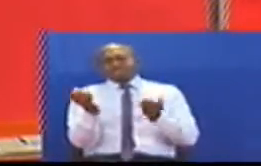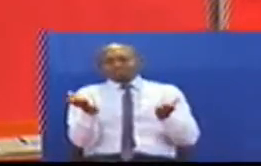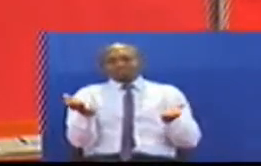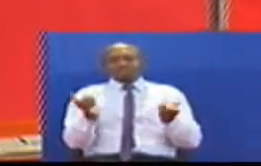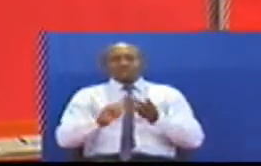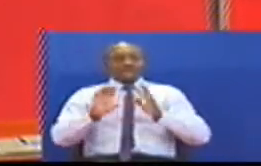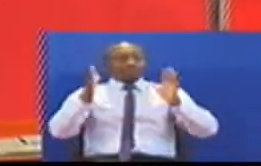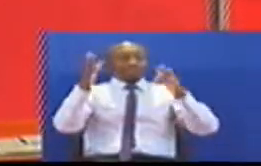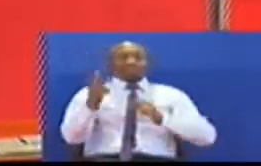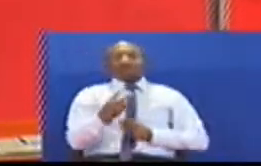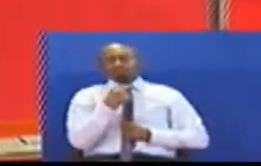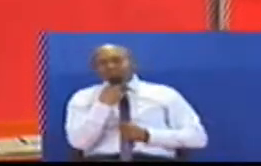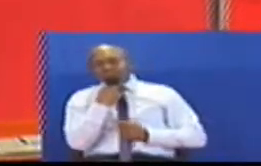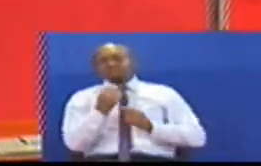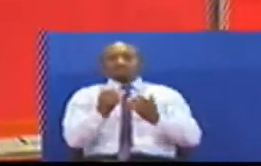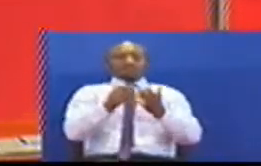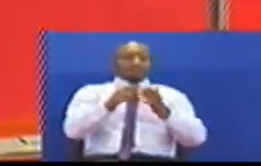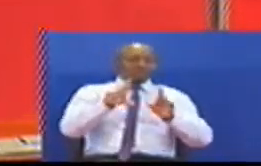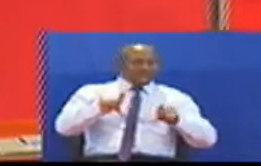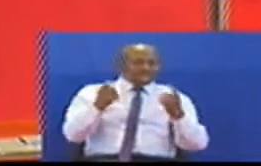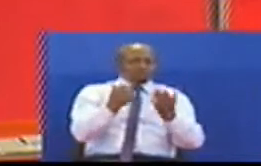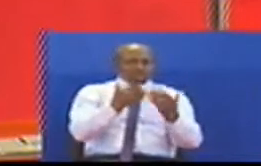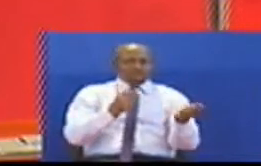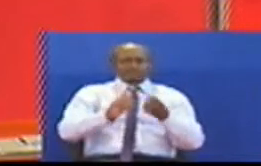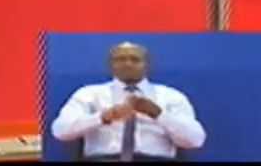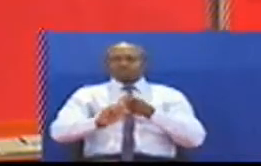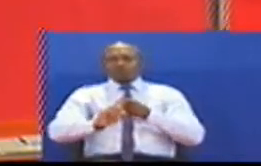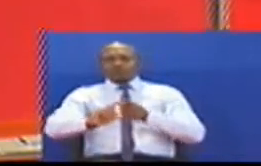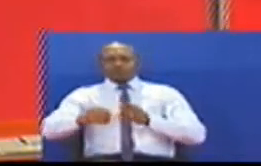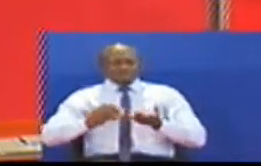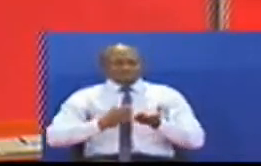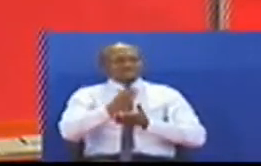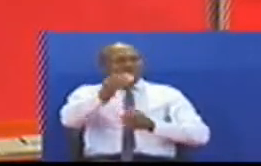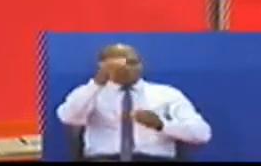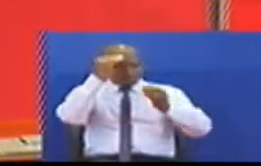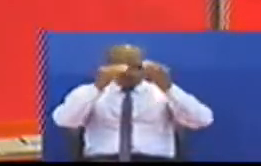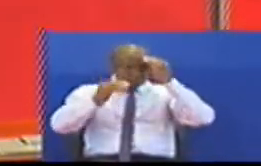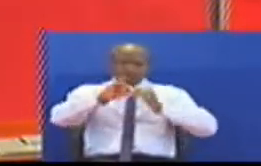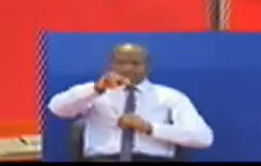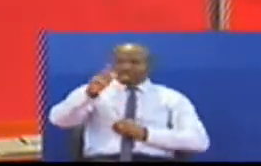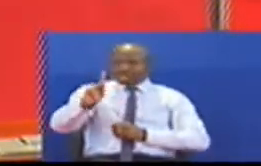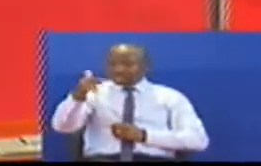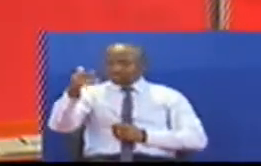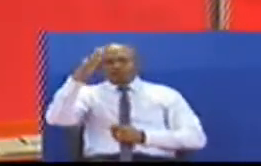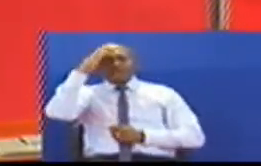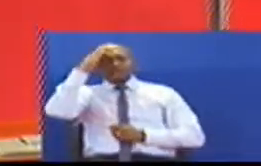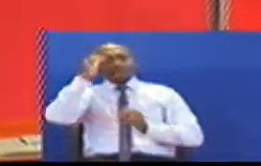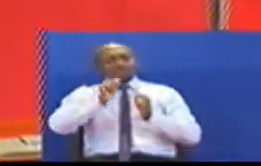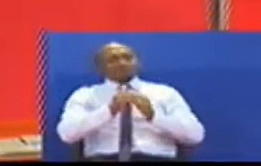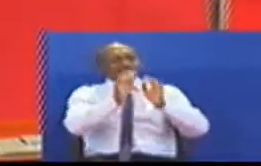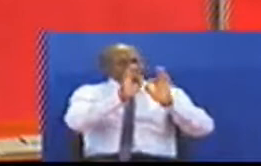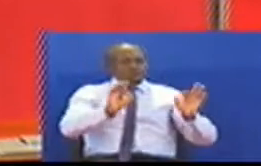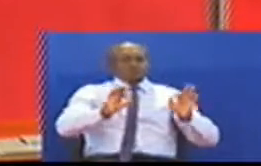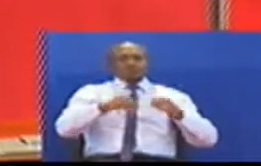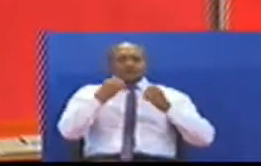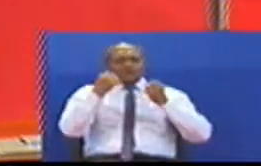maisha yatawashinda, lakini kwa sababu wamelelewa kwenye yale mafunzo ya JKT, maana yake wanajua muda, watajifunza